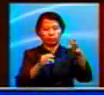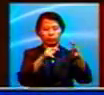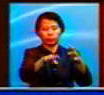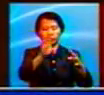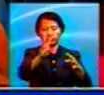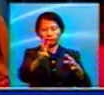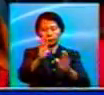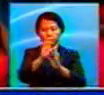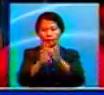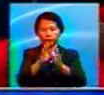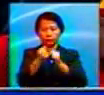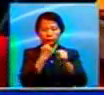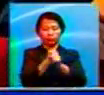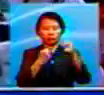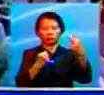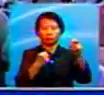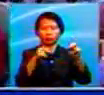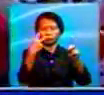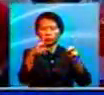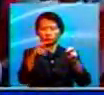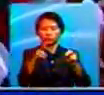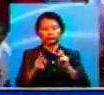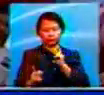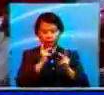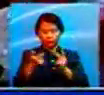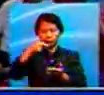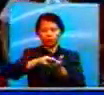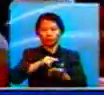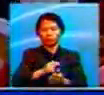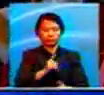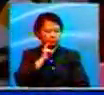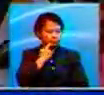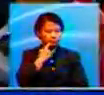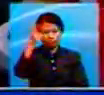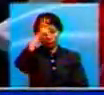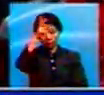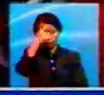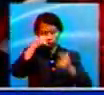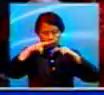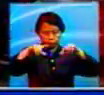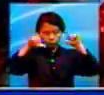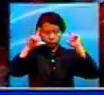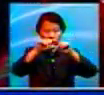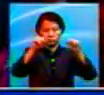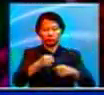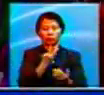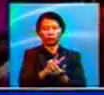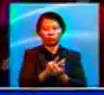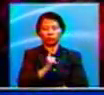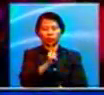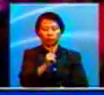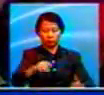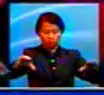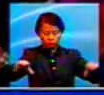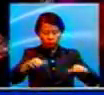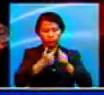bilion pada tahun 2012. Tambah Dato' Sri Najib, keseriusan kerajaan dalam memartabatkan sistem kewangan Islam